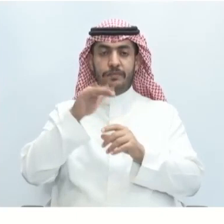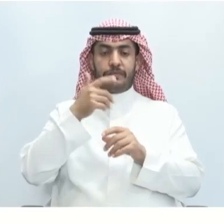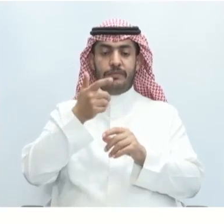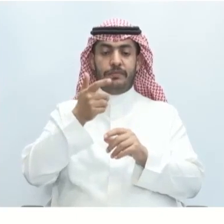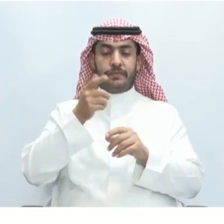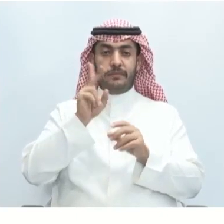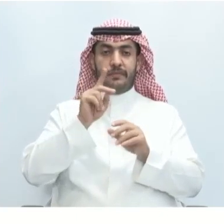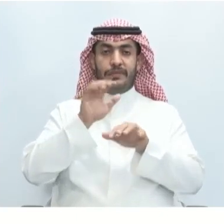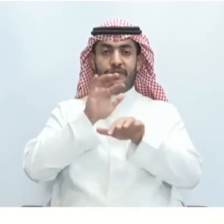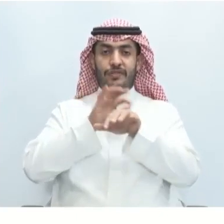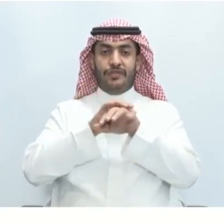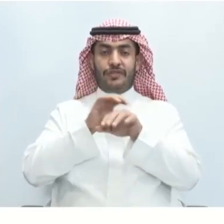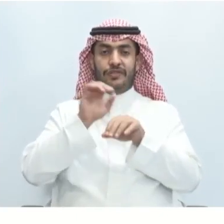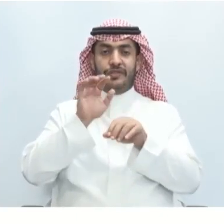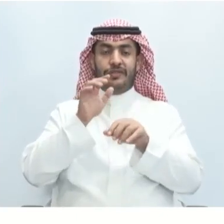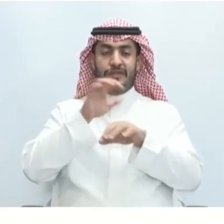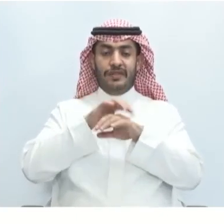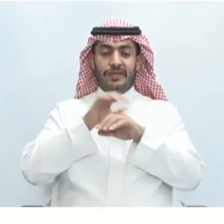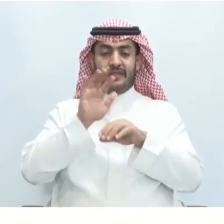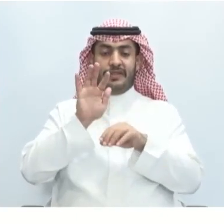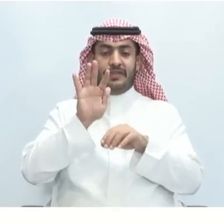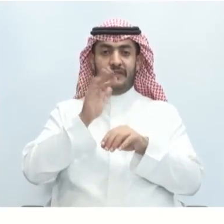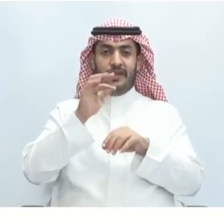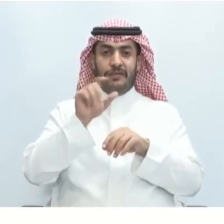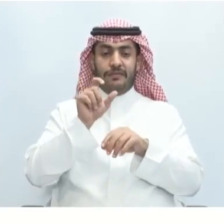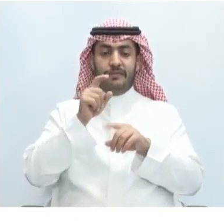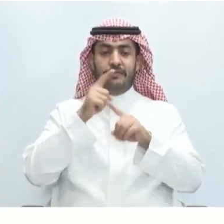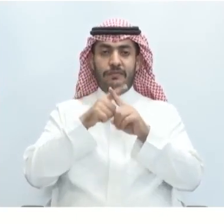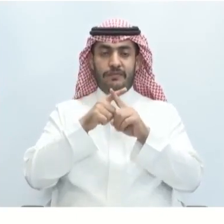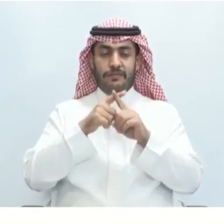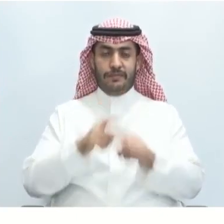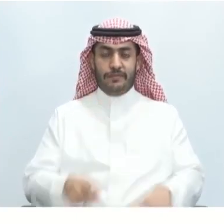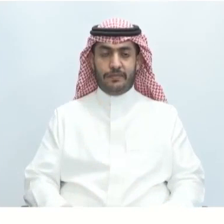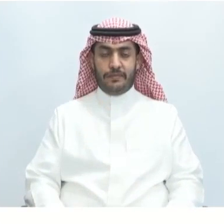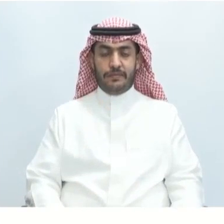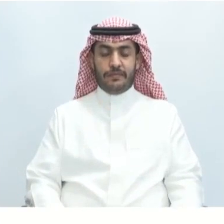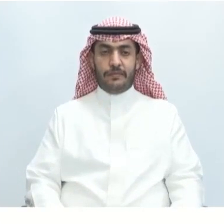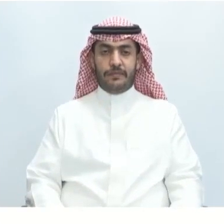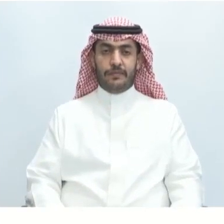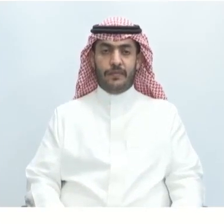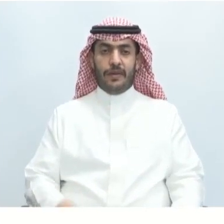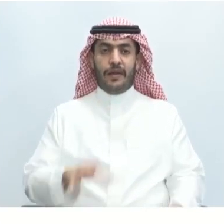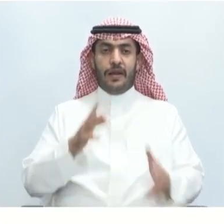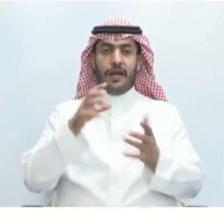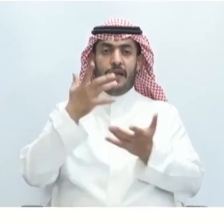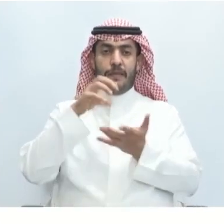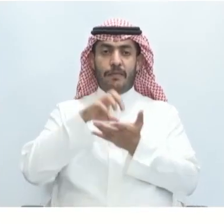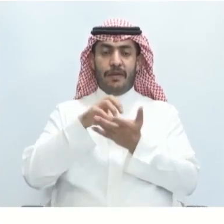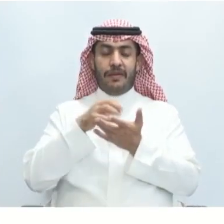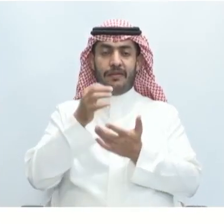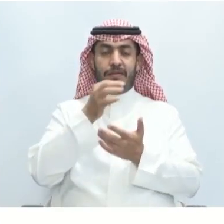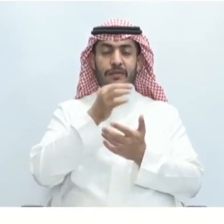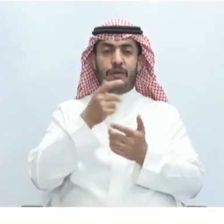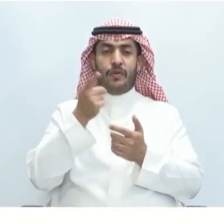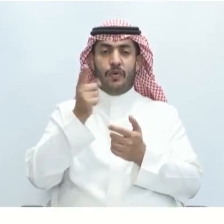الشحنات ايضا كما ذكرنا تحسب هذه القيمه عبر ضرب عدد الشحنات البضائع اليوميه الى كل وجهه في متوسط